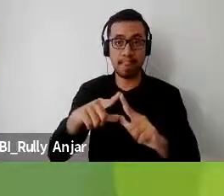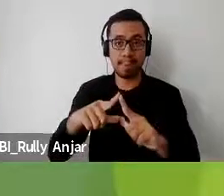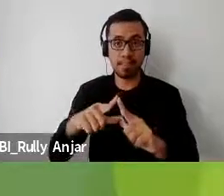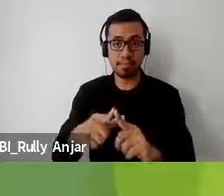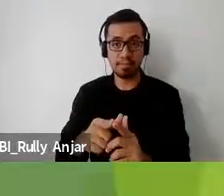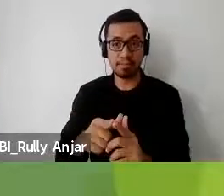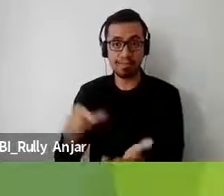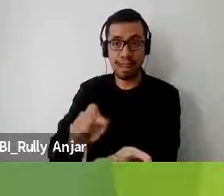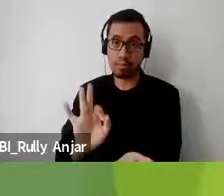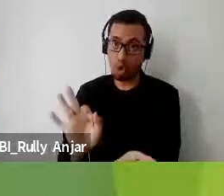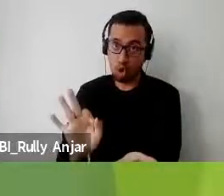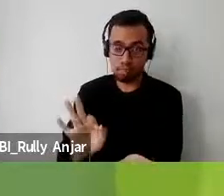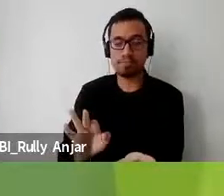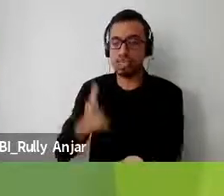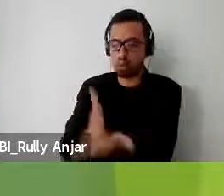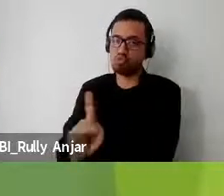apa? Karena